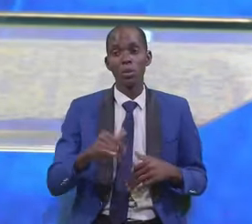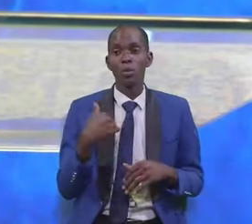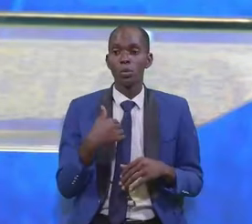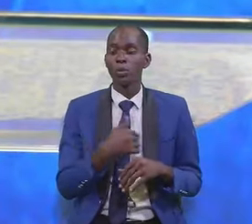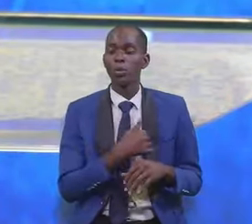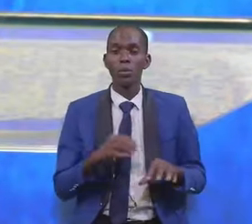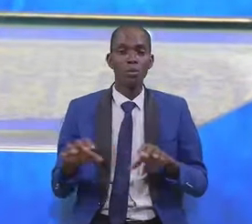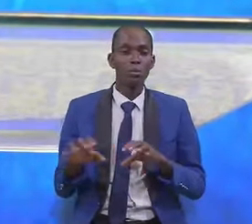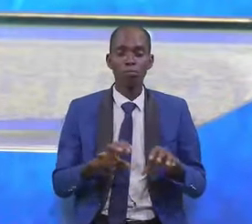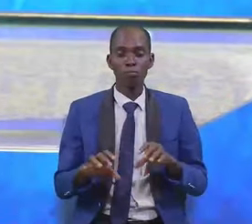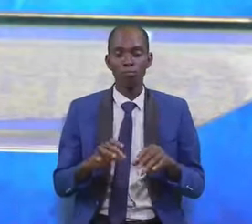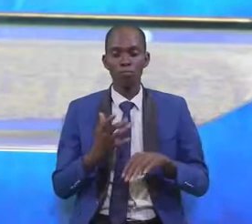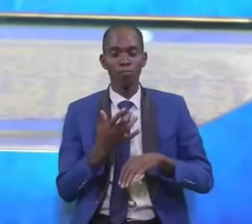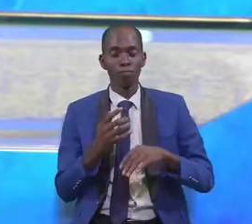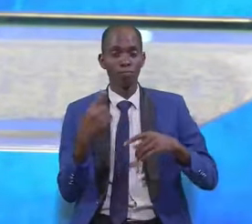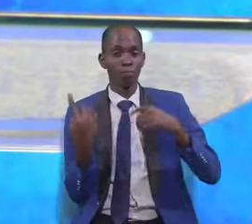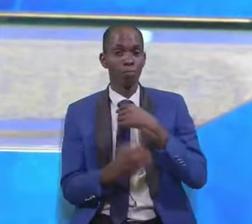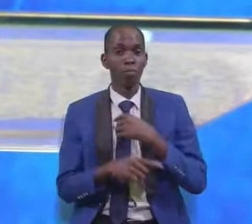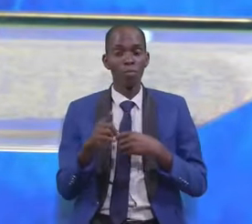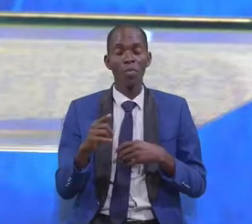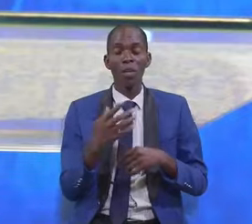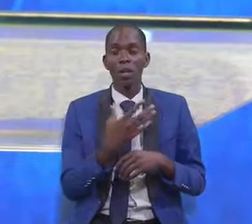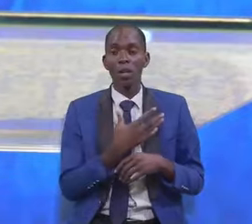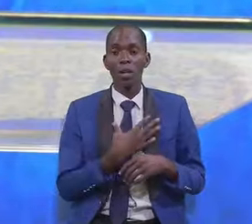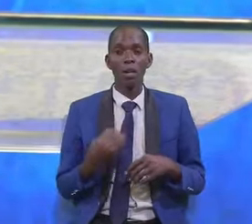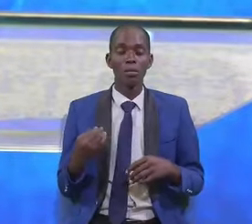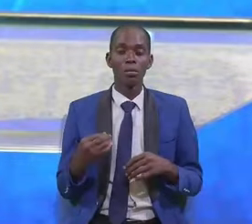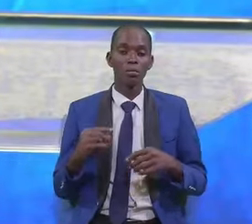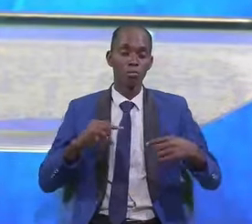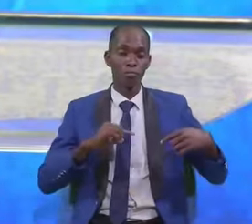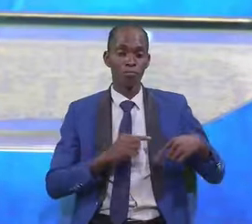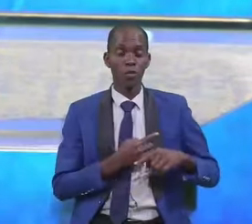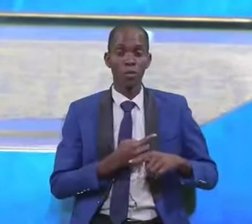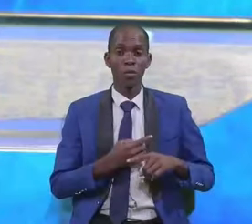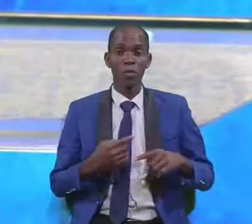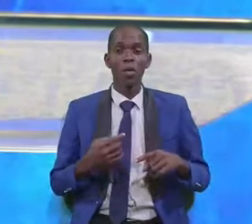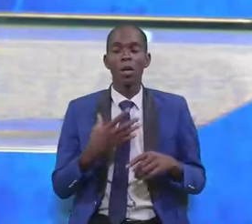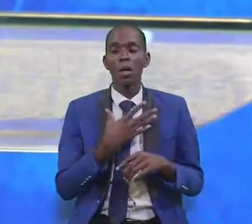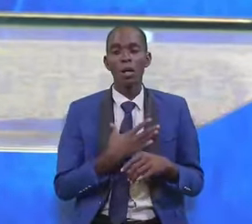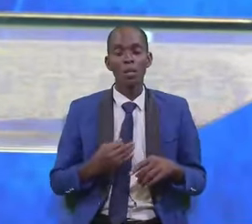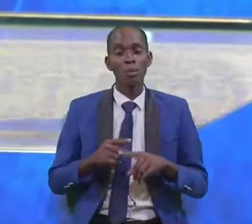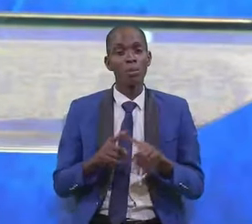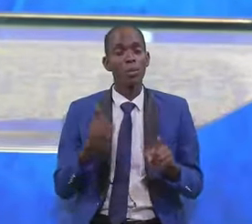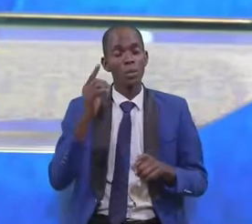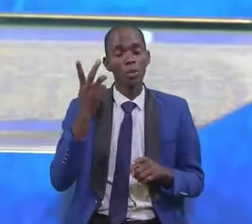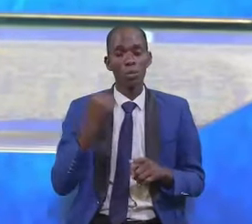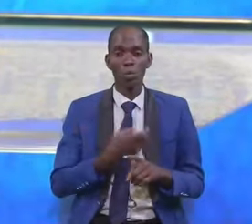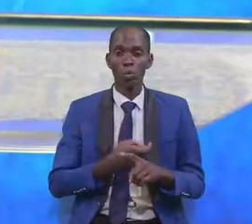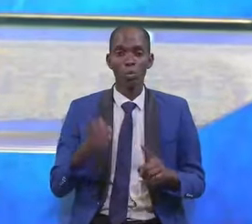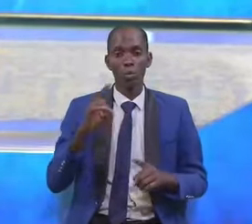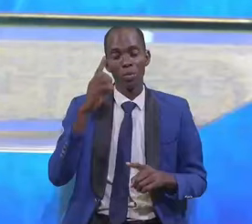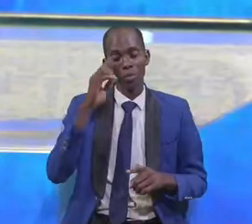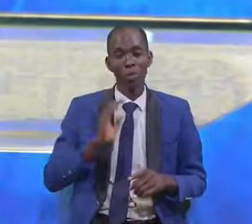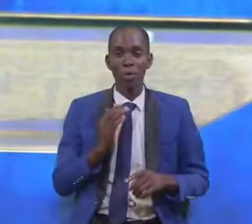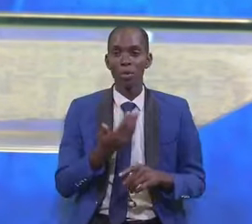et humilié. Mais il était blessé pour nos péchés, brisé